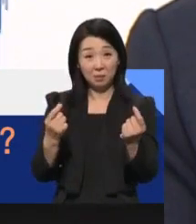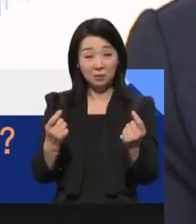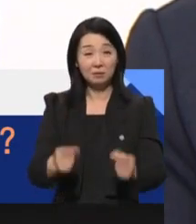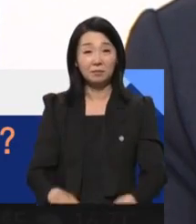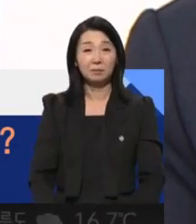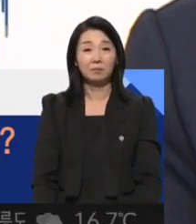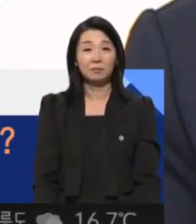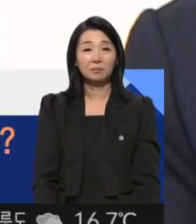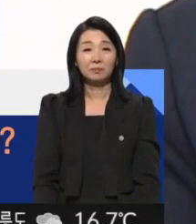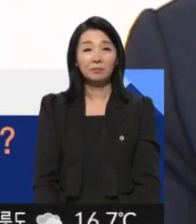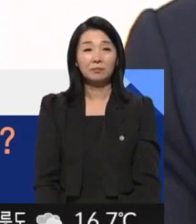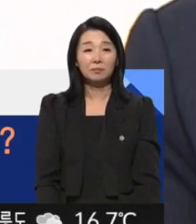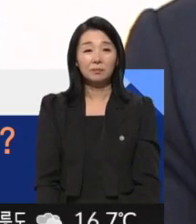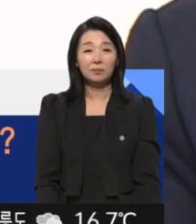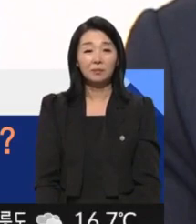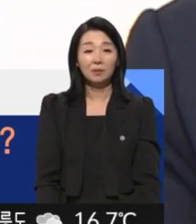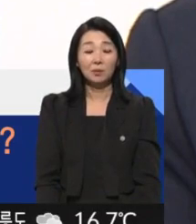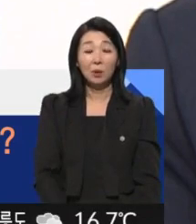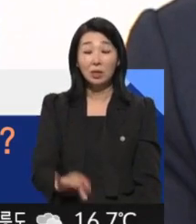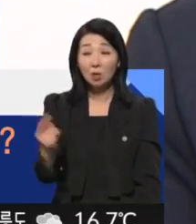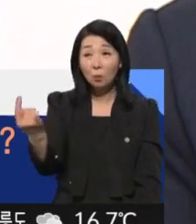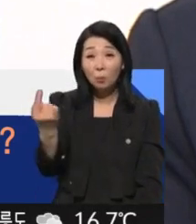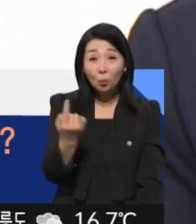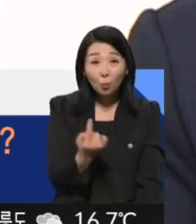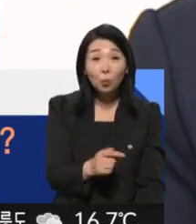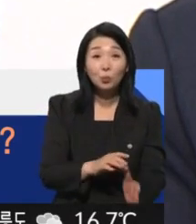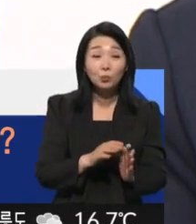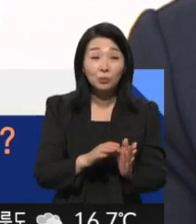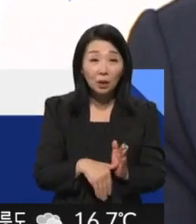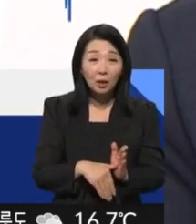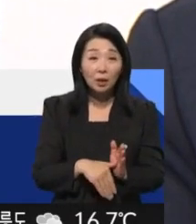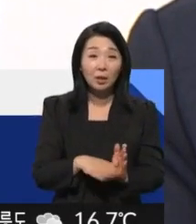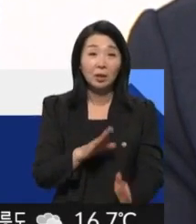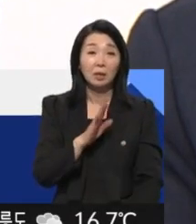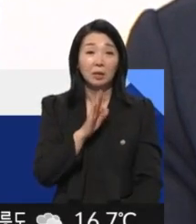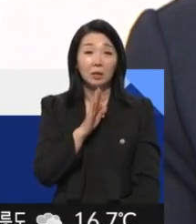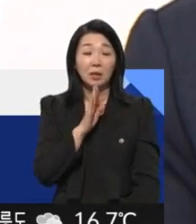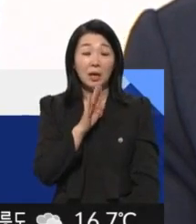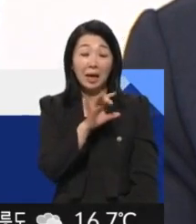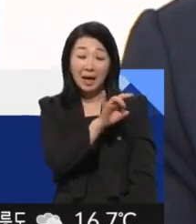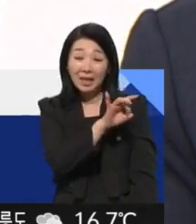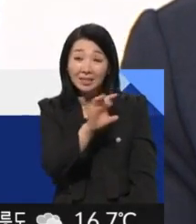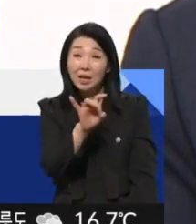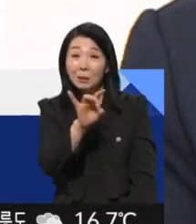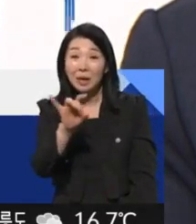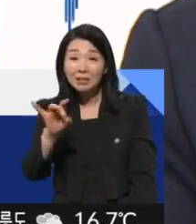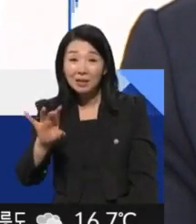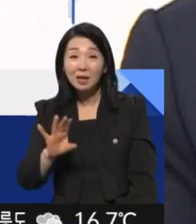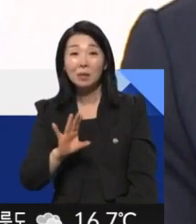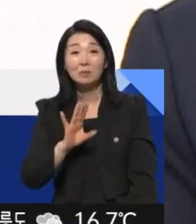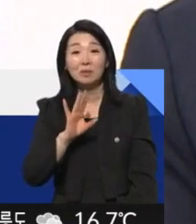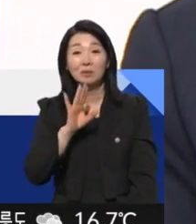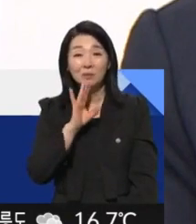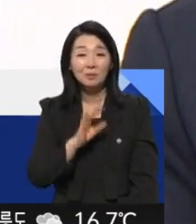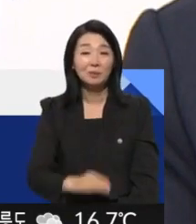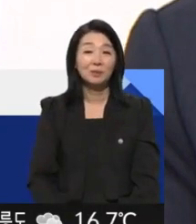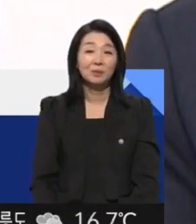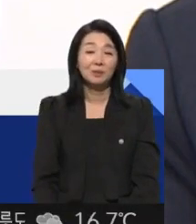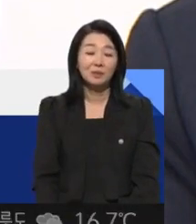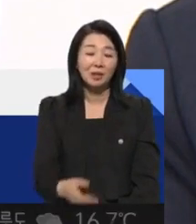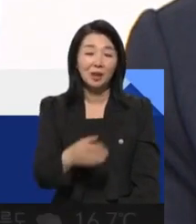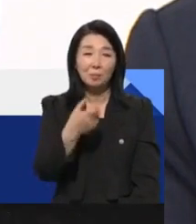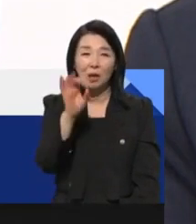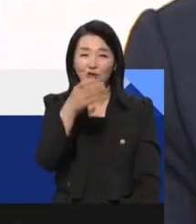그 안에서 처음에 들어오실 때 또 정말 한 사람 한 사람한테 맥주도 한 잔씩